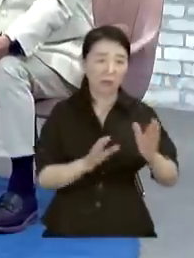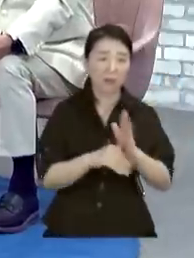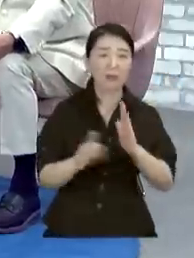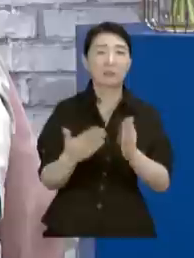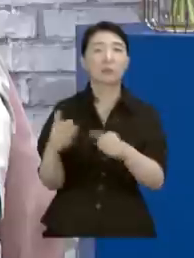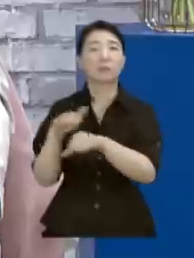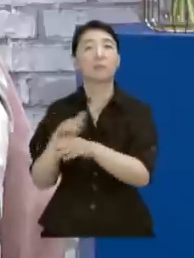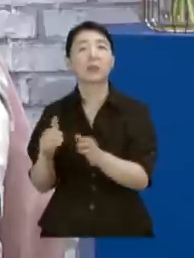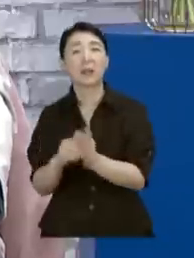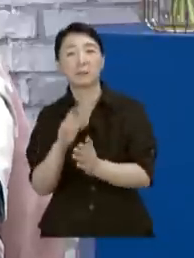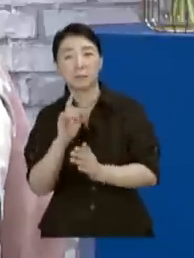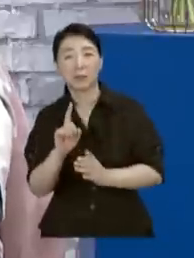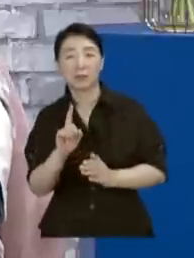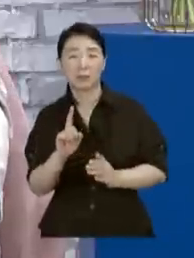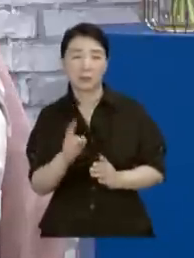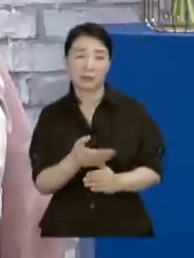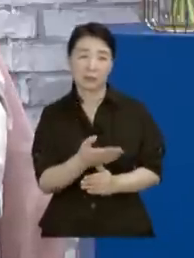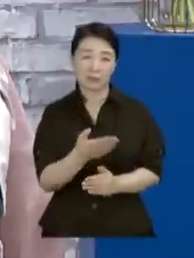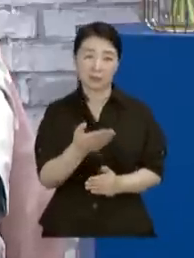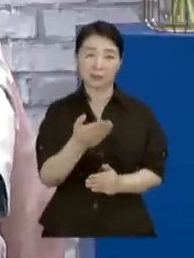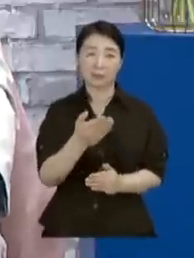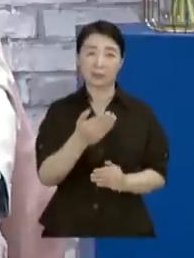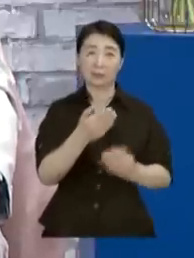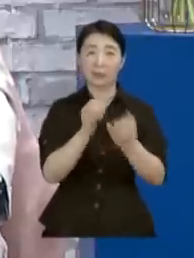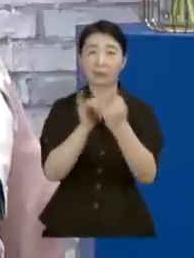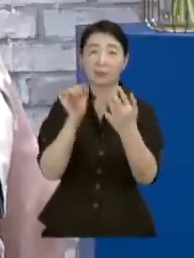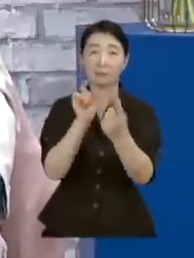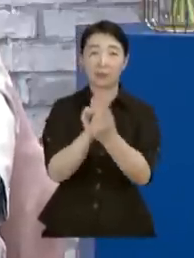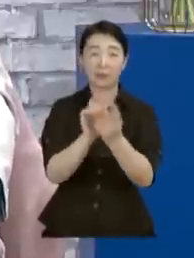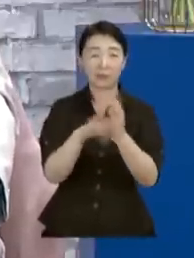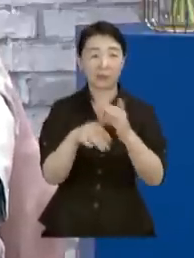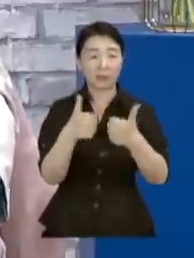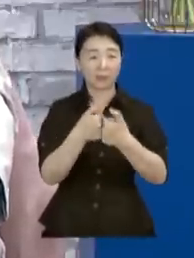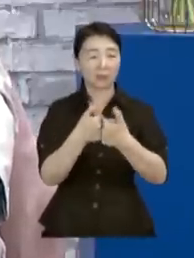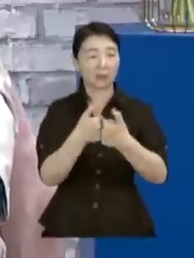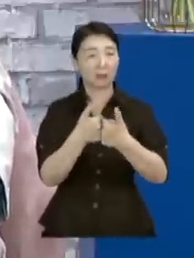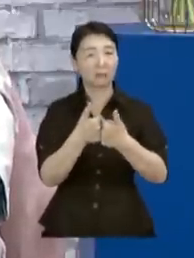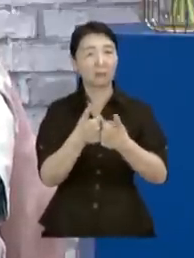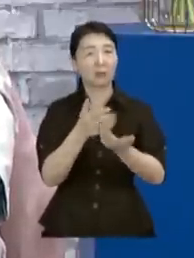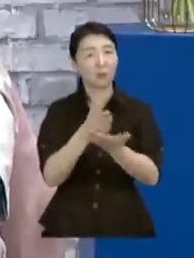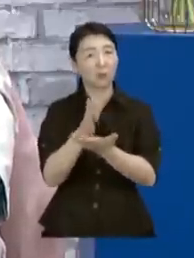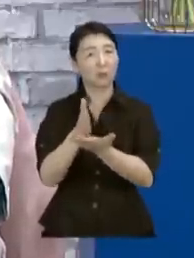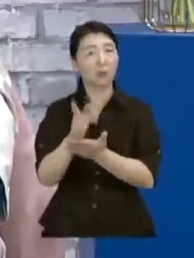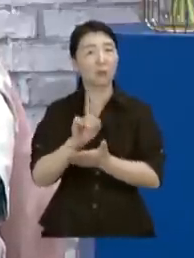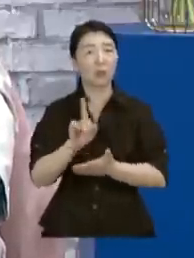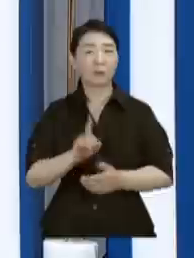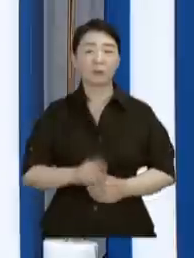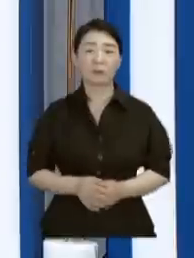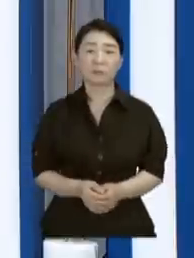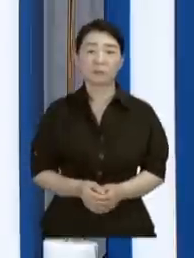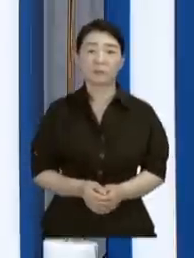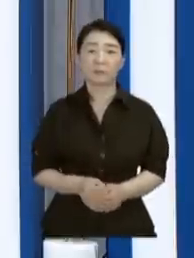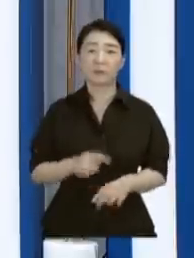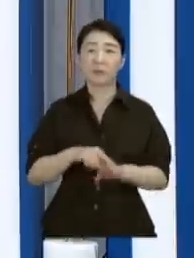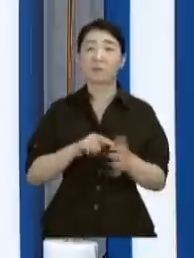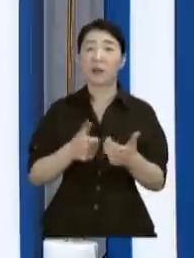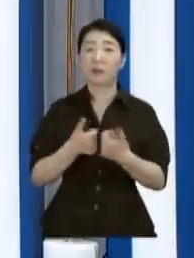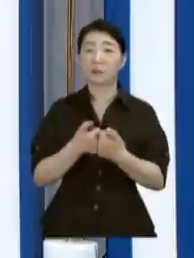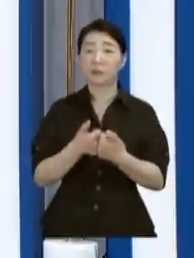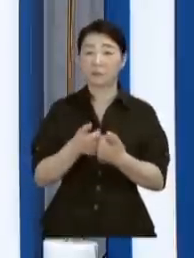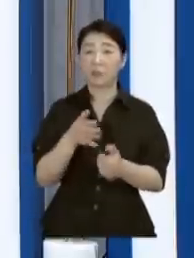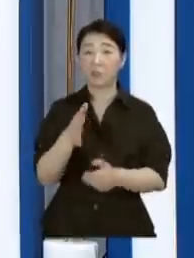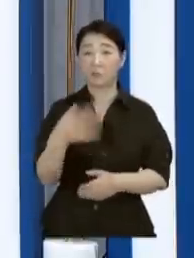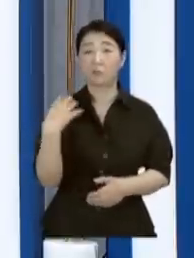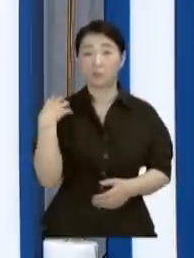근데 상담사님 그분들 만나면 네. 주로 무슨 상담을 하십니까? 그리고 궁금해요. 네. 저는 이제 심리